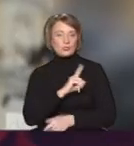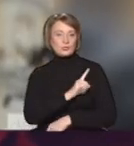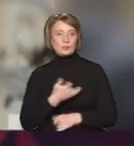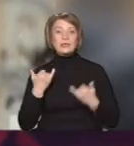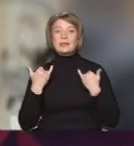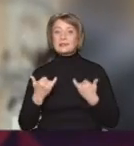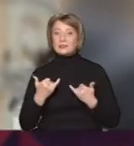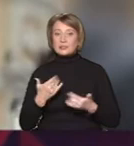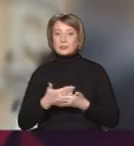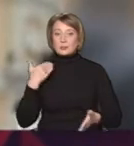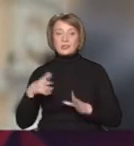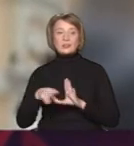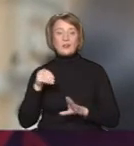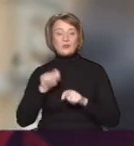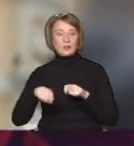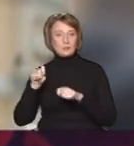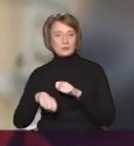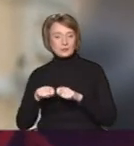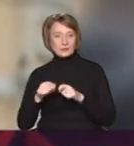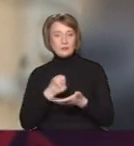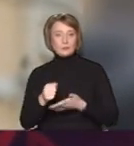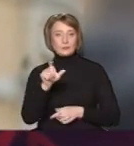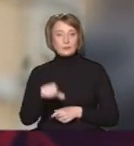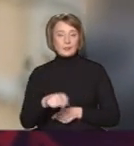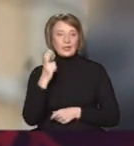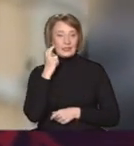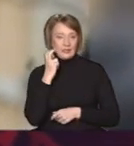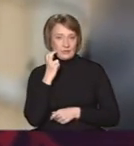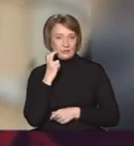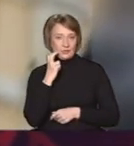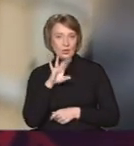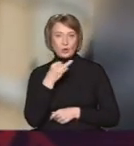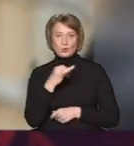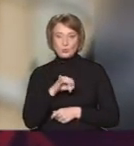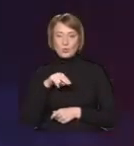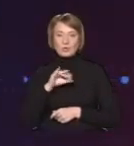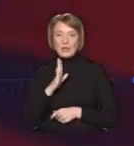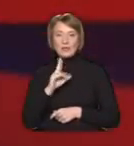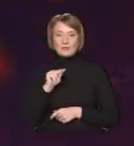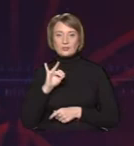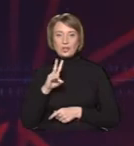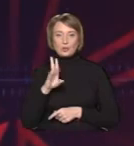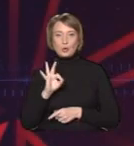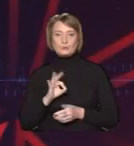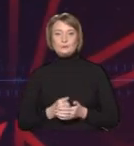наш передвиборчий іспит складатиме кандидат на посаду міського голови Києва Юрій Левченко.